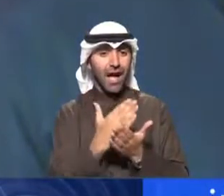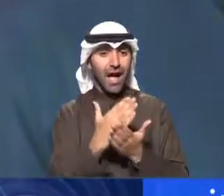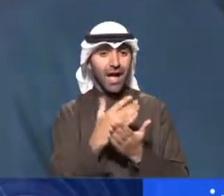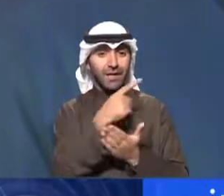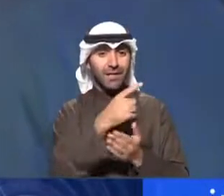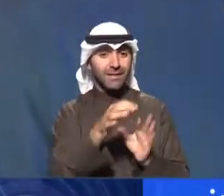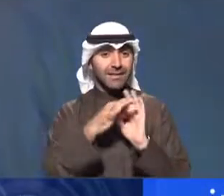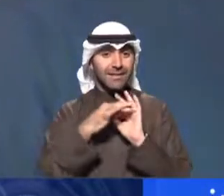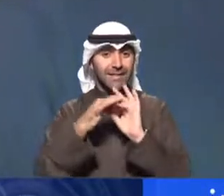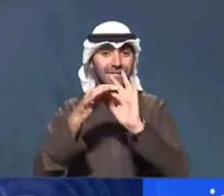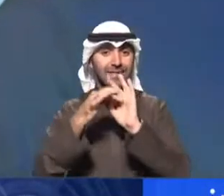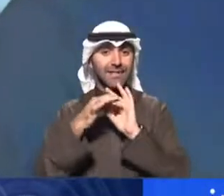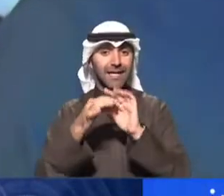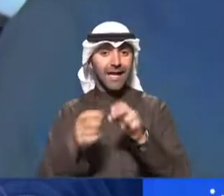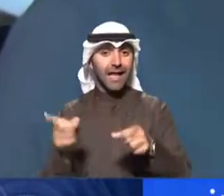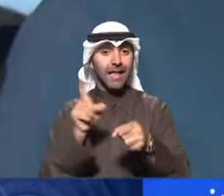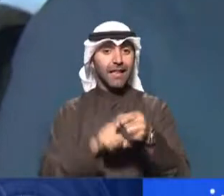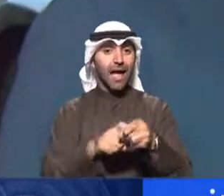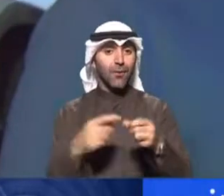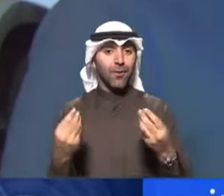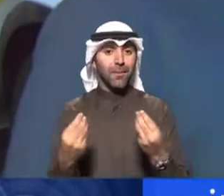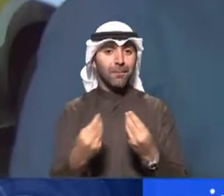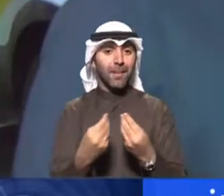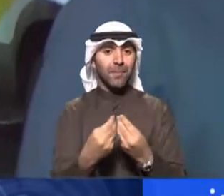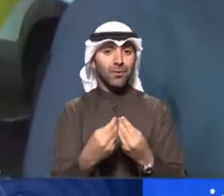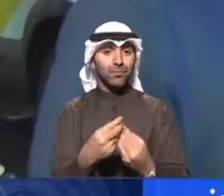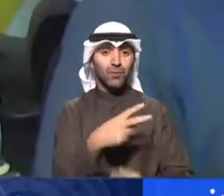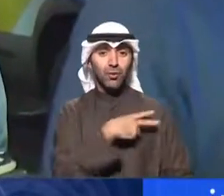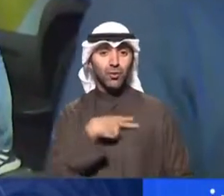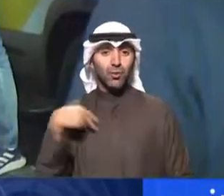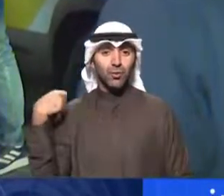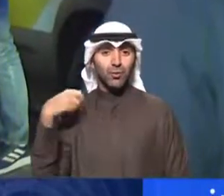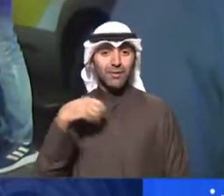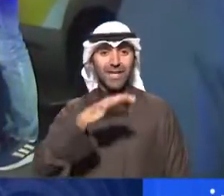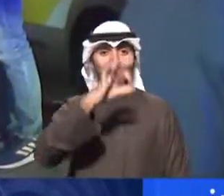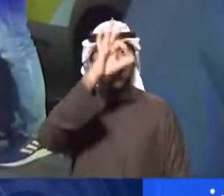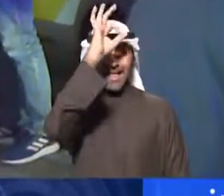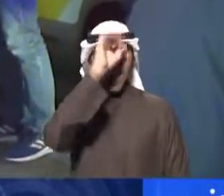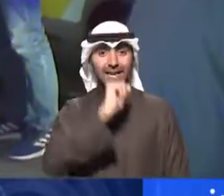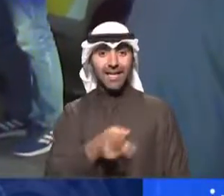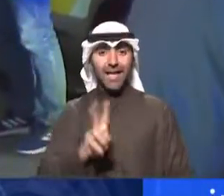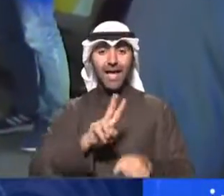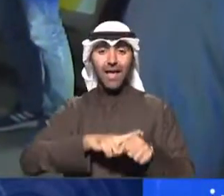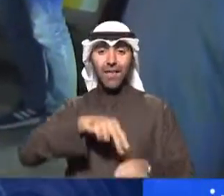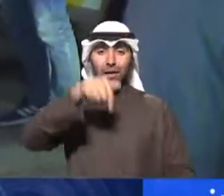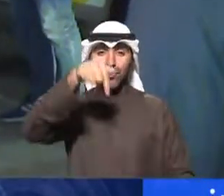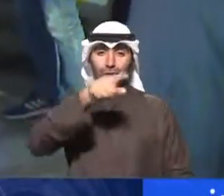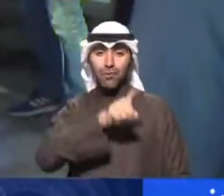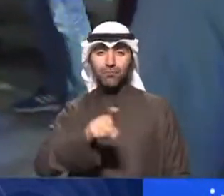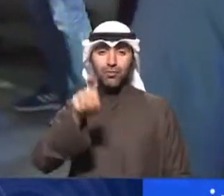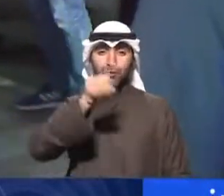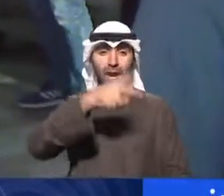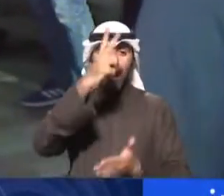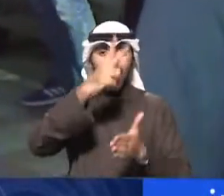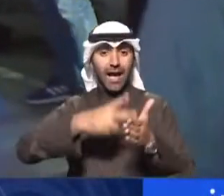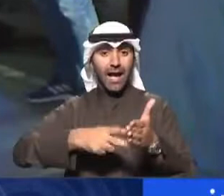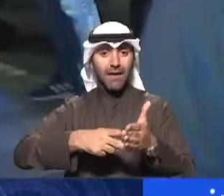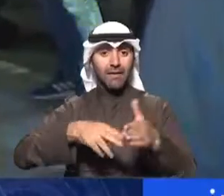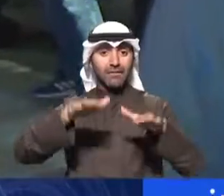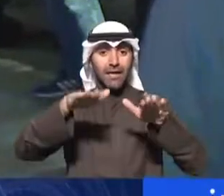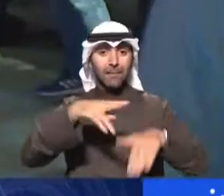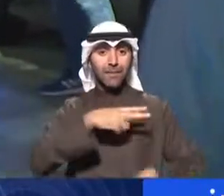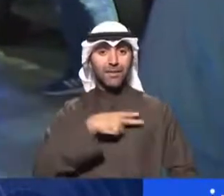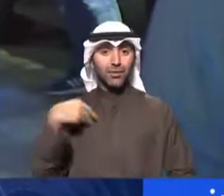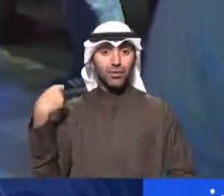في دخول قرارات مجلس الوزراء في حيز التنفيذ ابتداء من الساعة 8 من